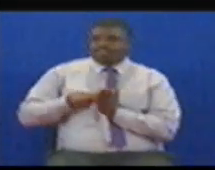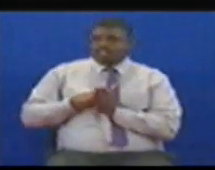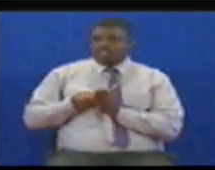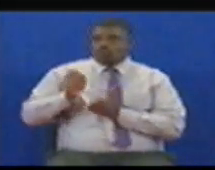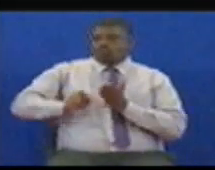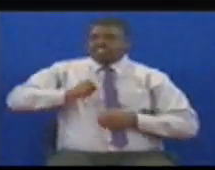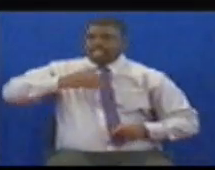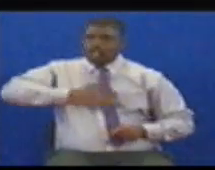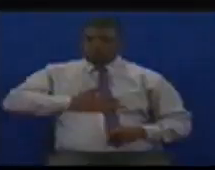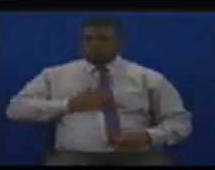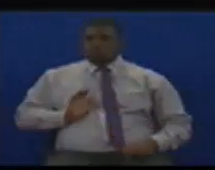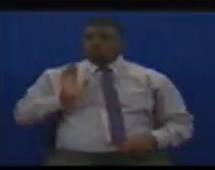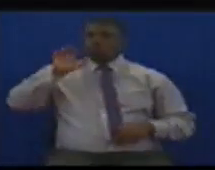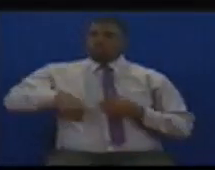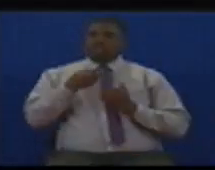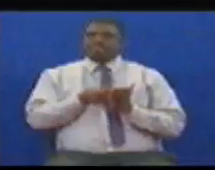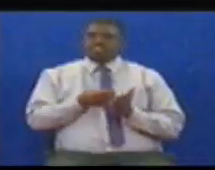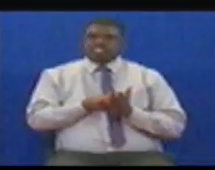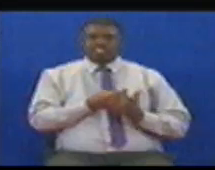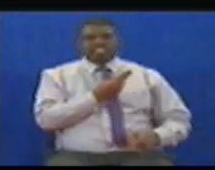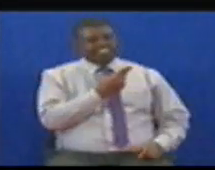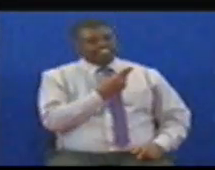yangu kwa mwaka wa fedha